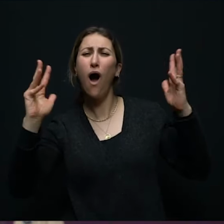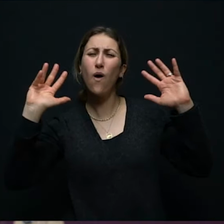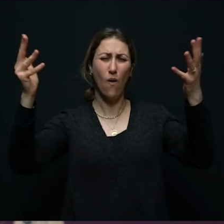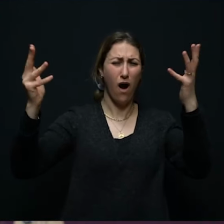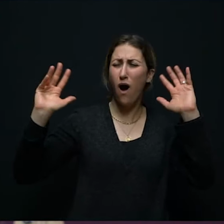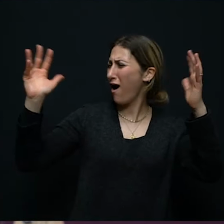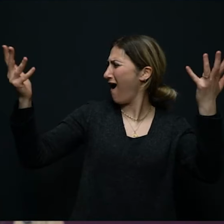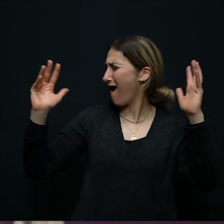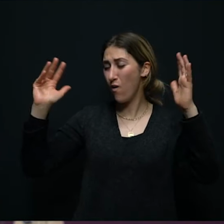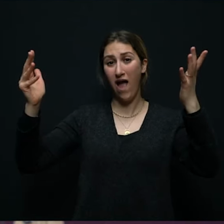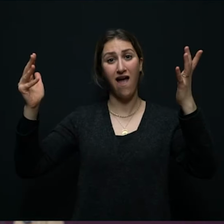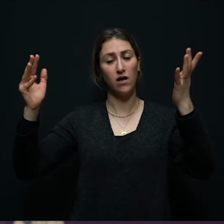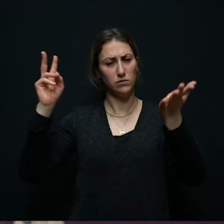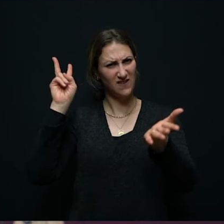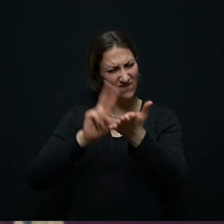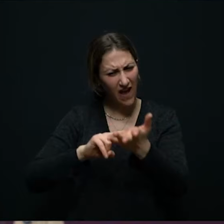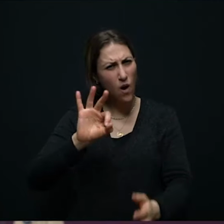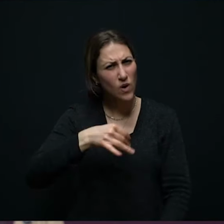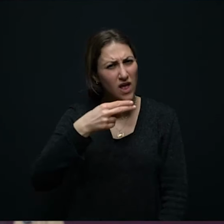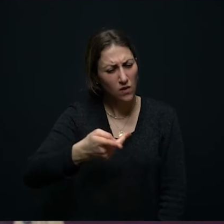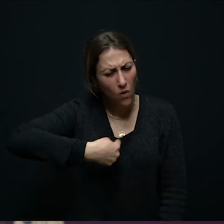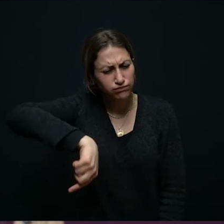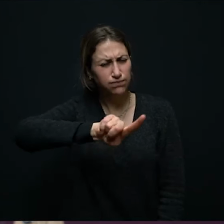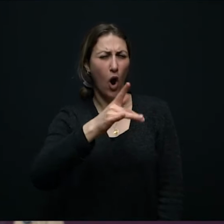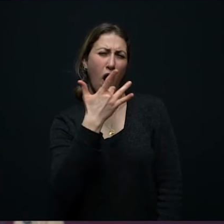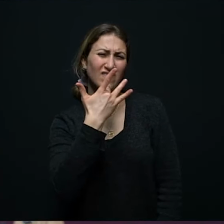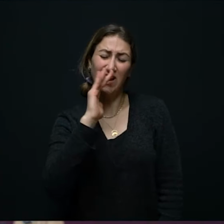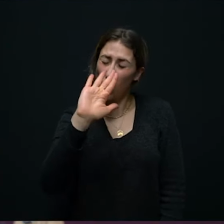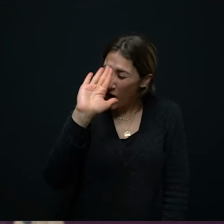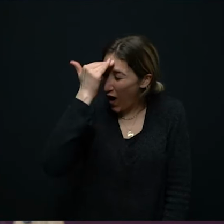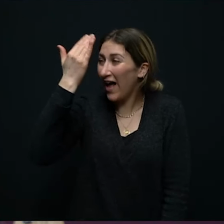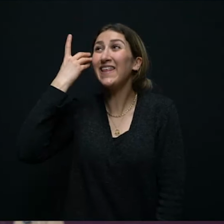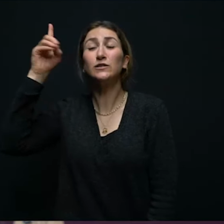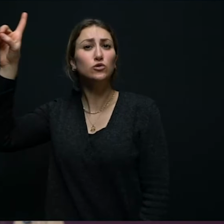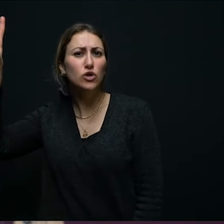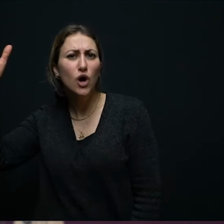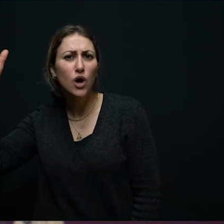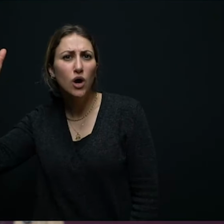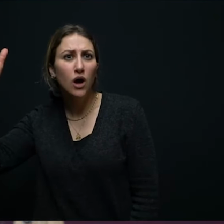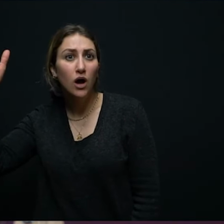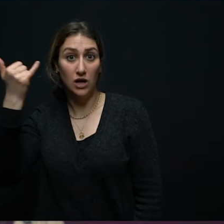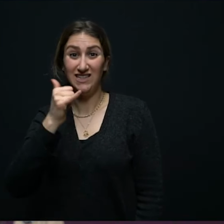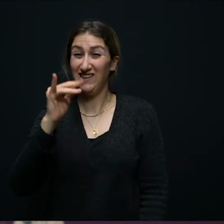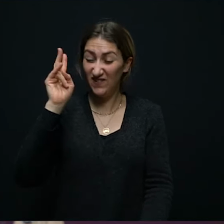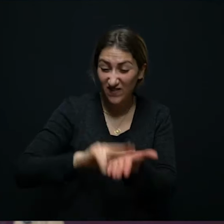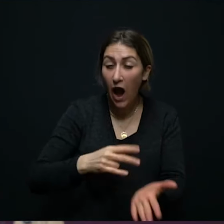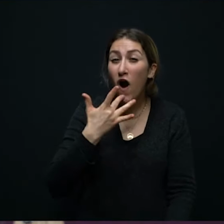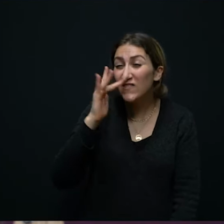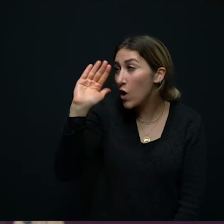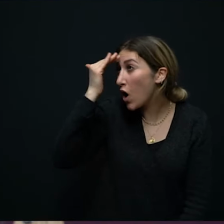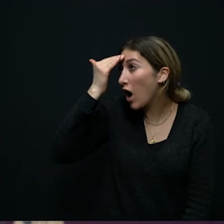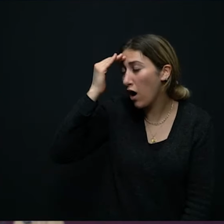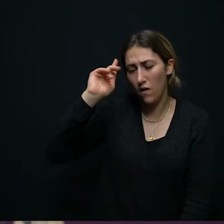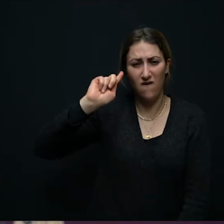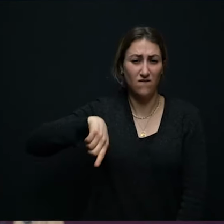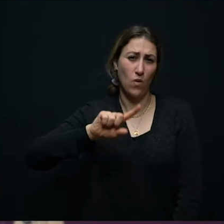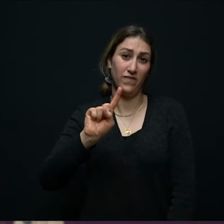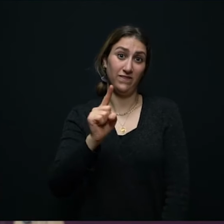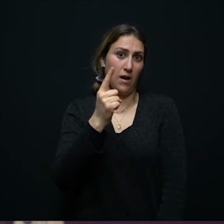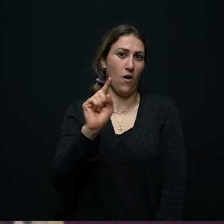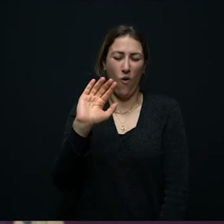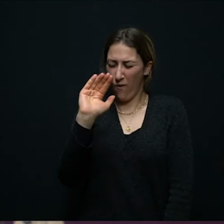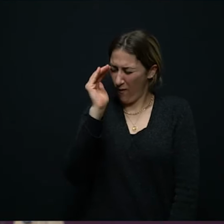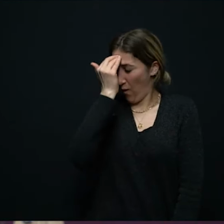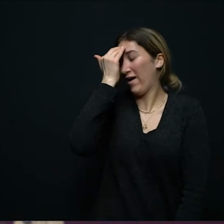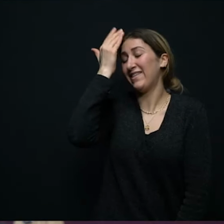alors nous cherchons à connaître christ parce qu'il n'y a pas d'autre moyen pour connaître le père que de passer par christ et en connaissant christ